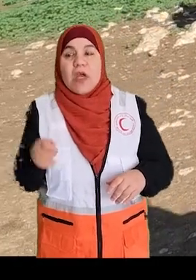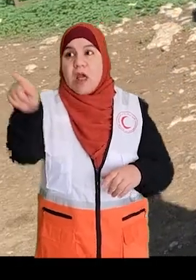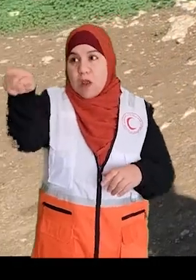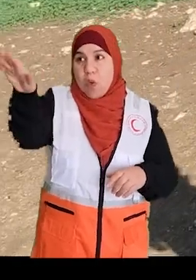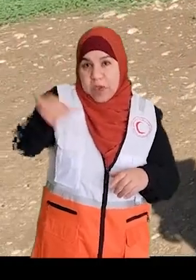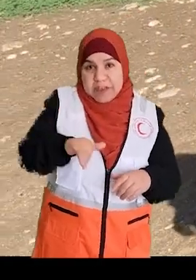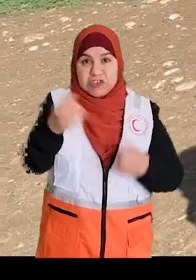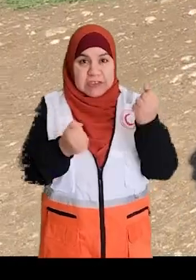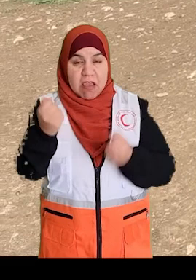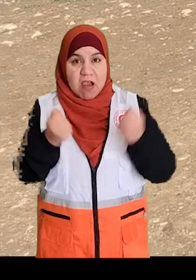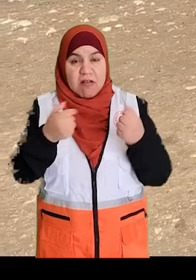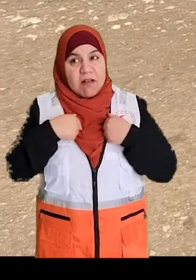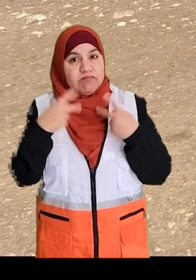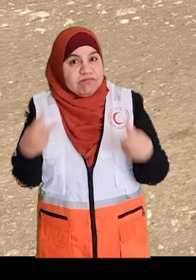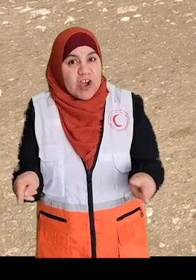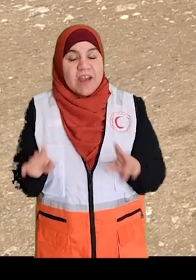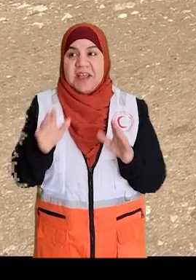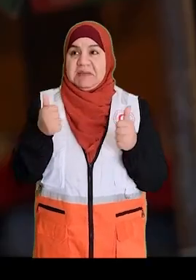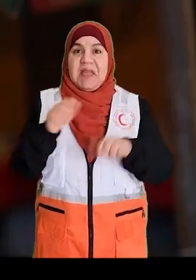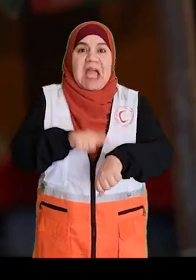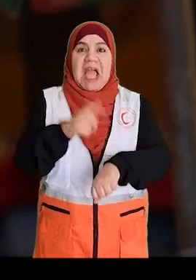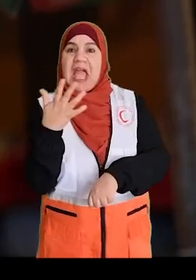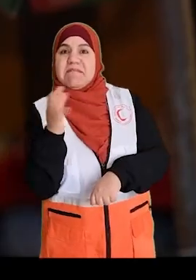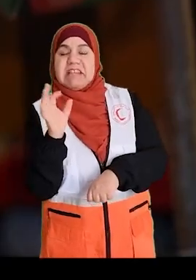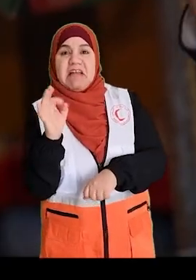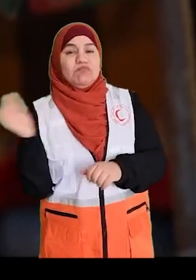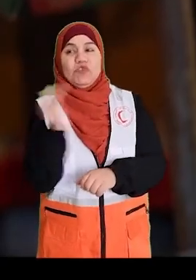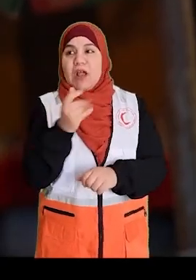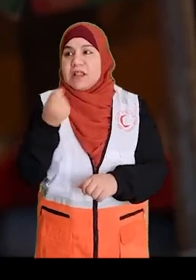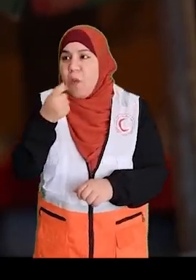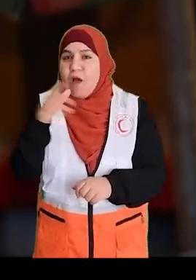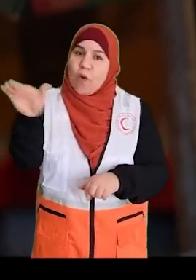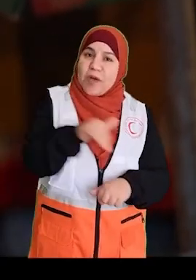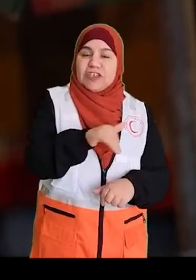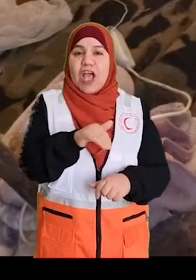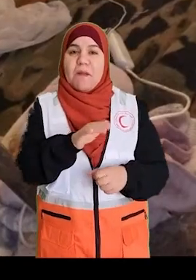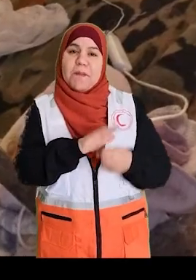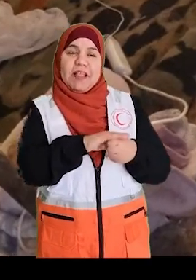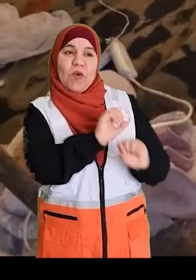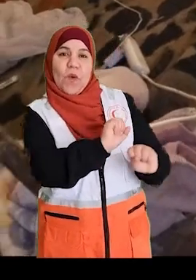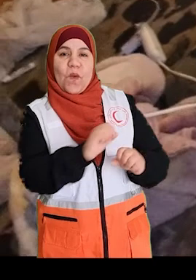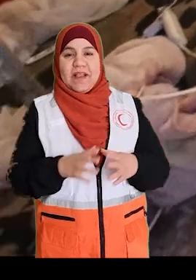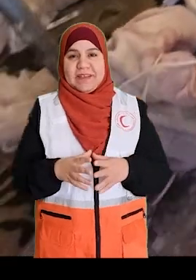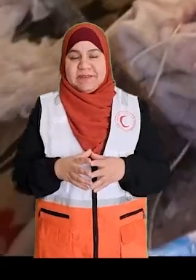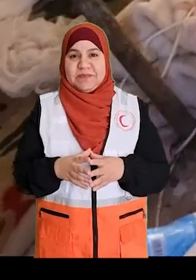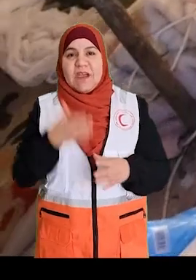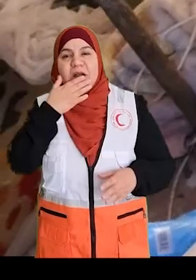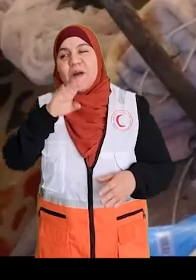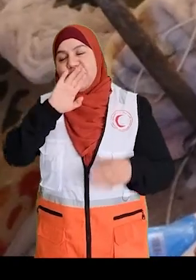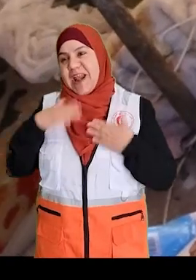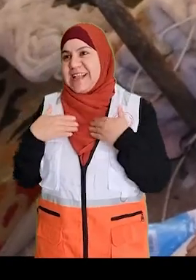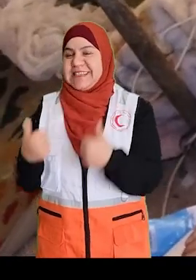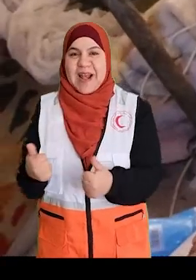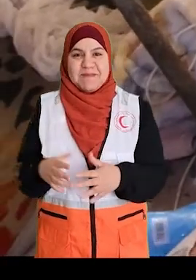العيادة هون توقف على باب بيتي، يعني 5 دقايق بطلع عليهم بتداوى وبرجع براكيتي. الحمد لله